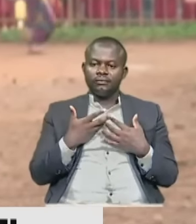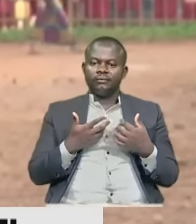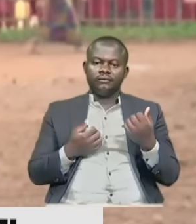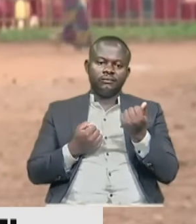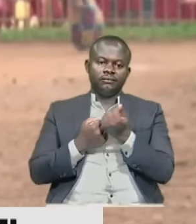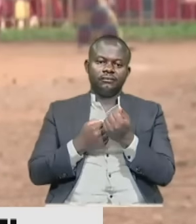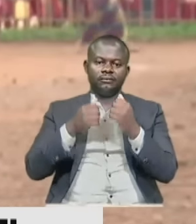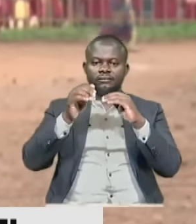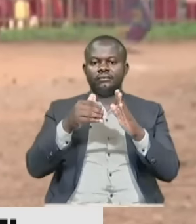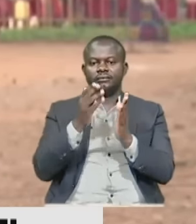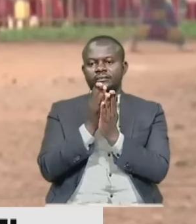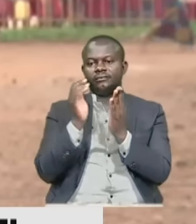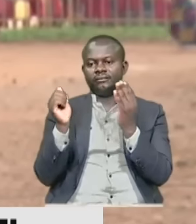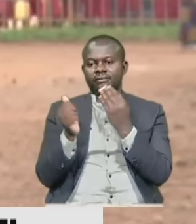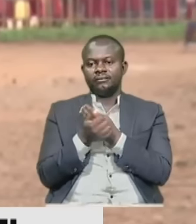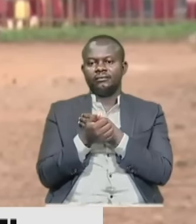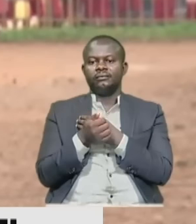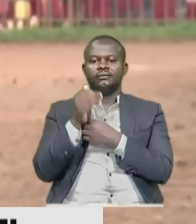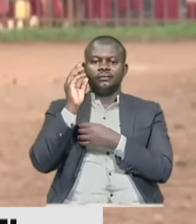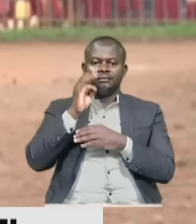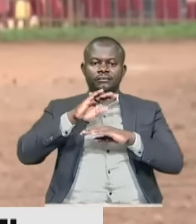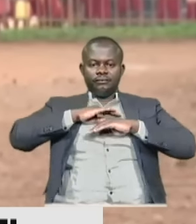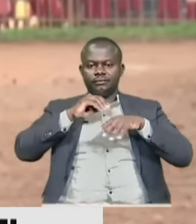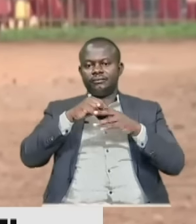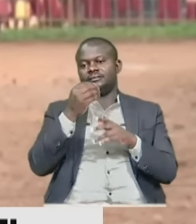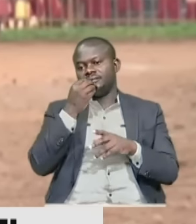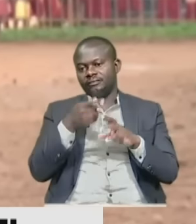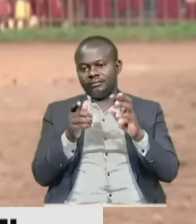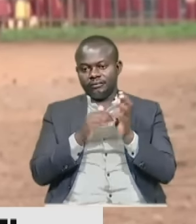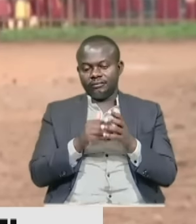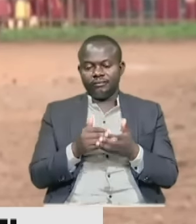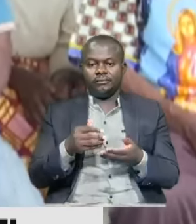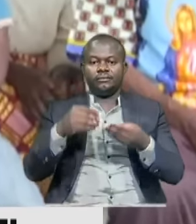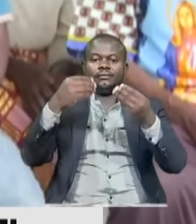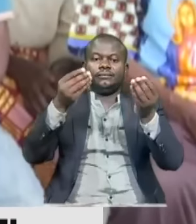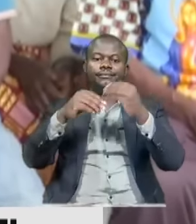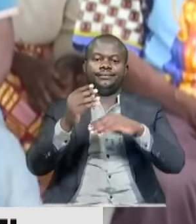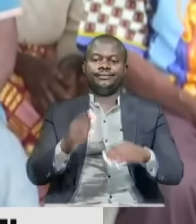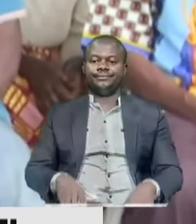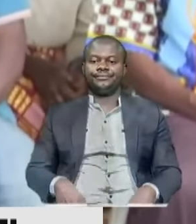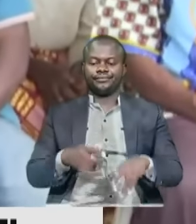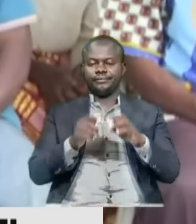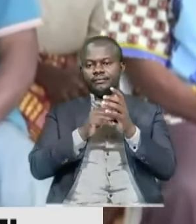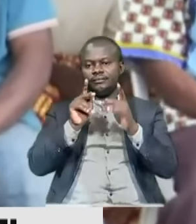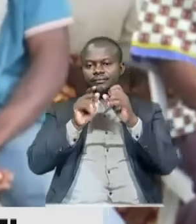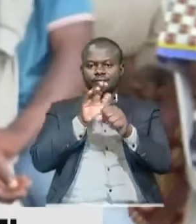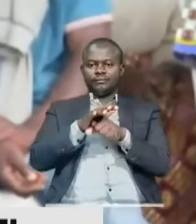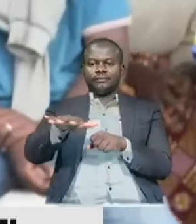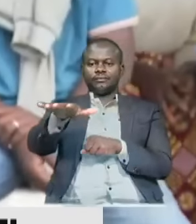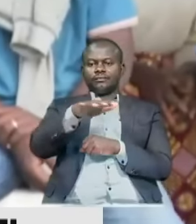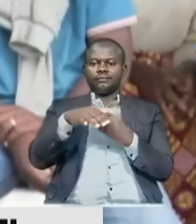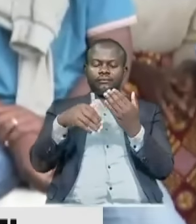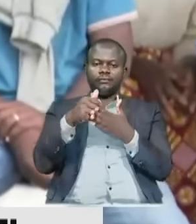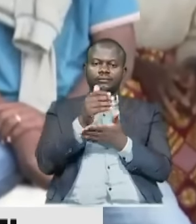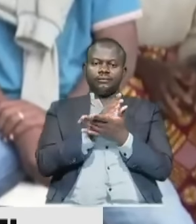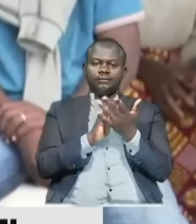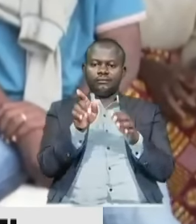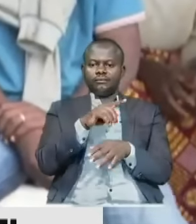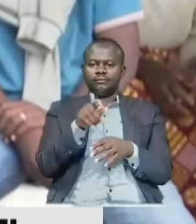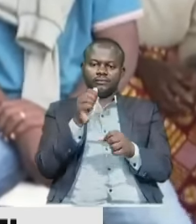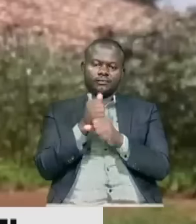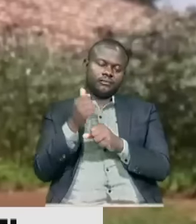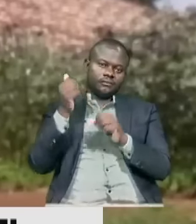ku buhinzi bw'inyumbati buriya tuzihaza mu biribwa kandi tunasaguriza amasoko. Gusa nanone benshi mu batuye kuri iki kirwa ngo haramwe mu makosa bakoraga